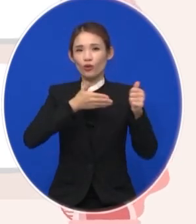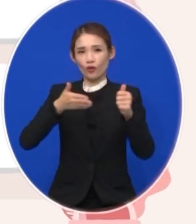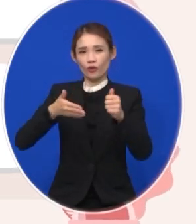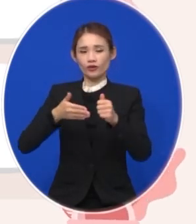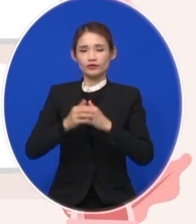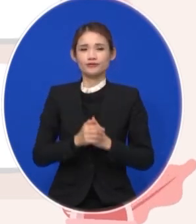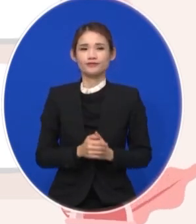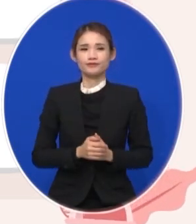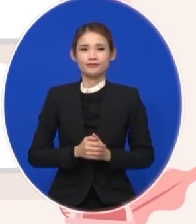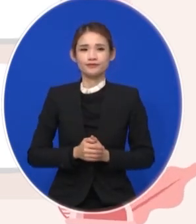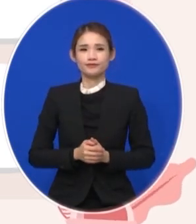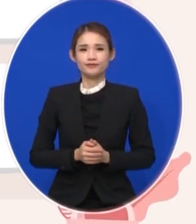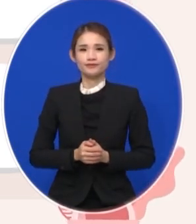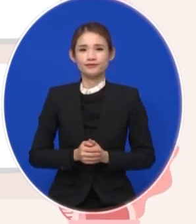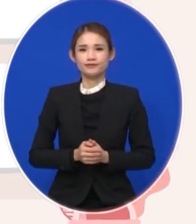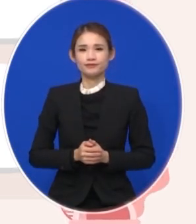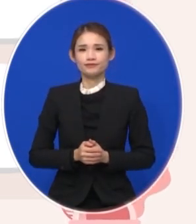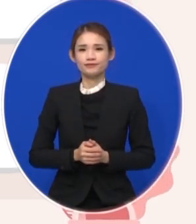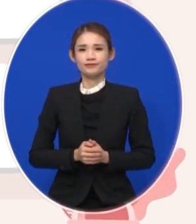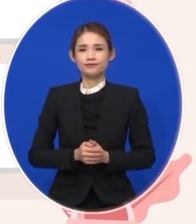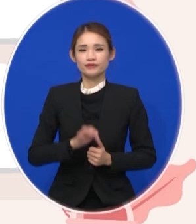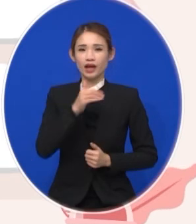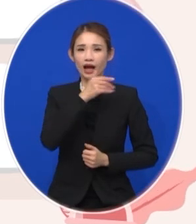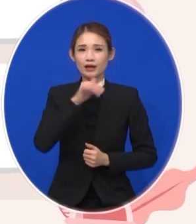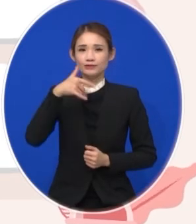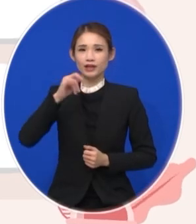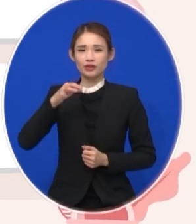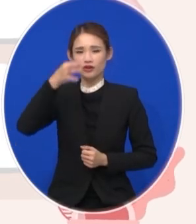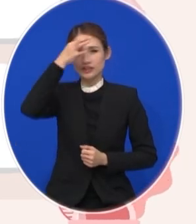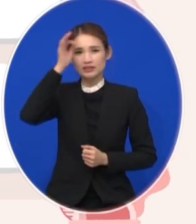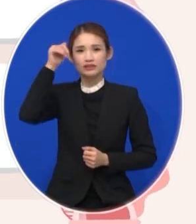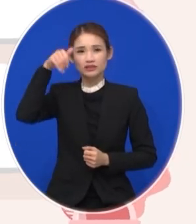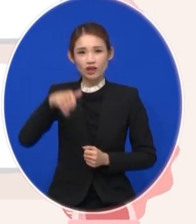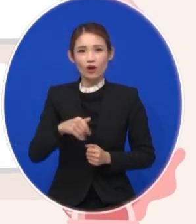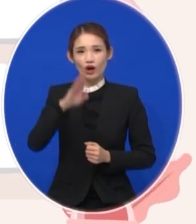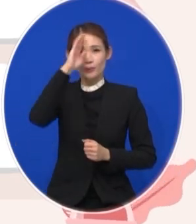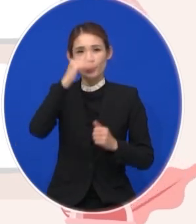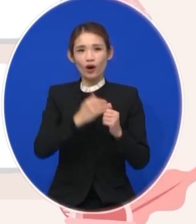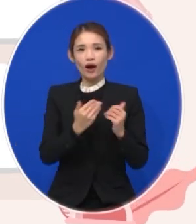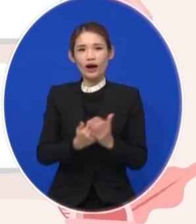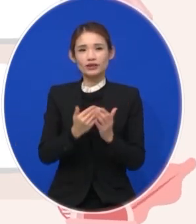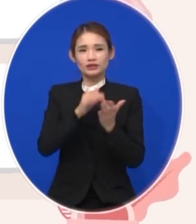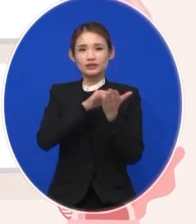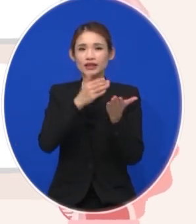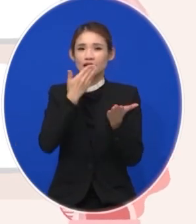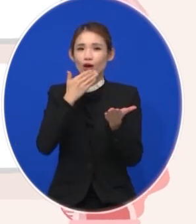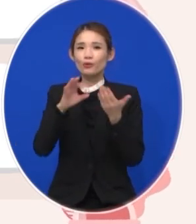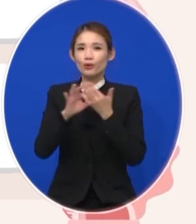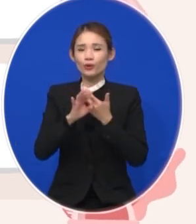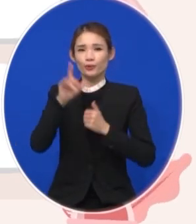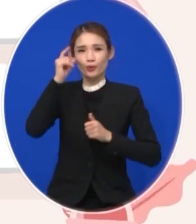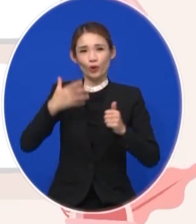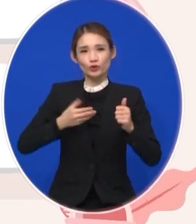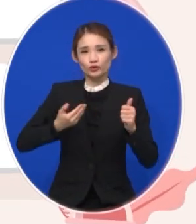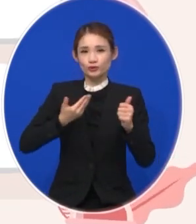복용을 권장합니다. 갑상선 기능 저하증 및 항진증 치료약을 복용하면서 모유 수유가